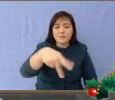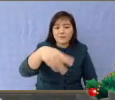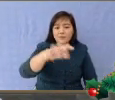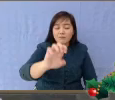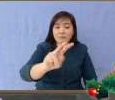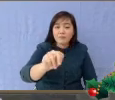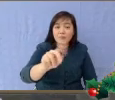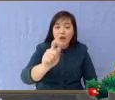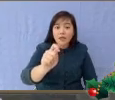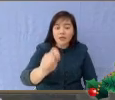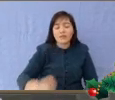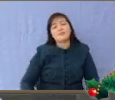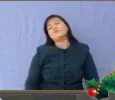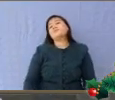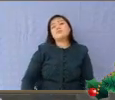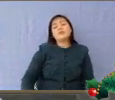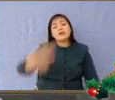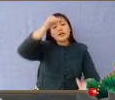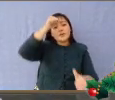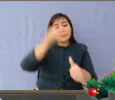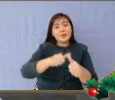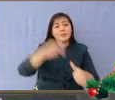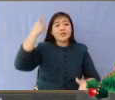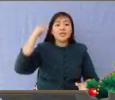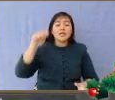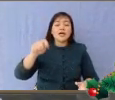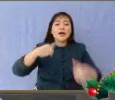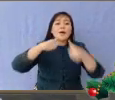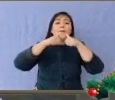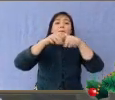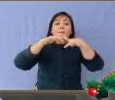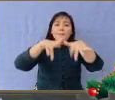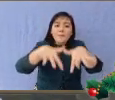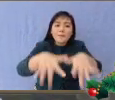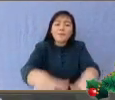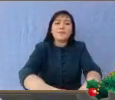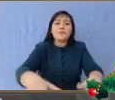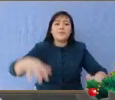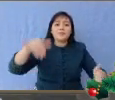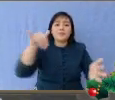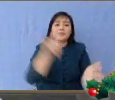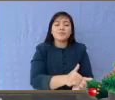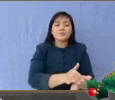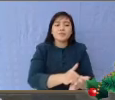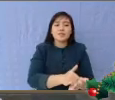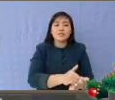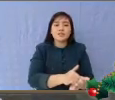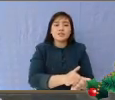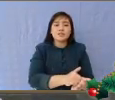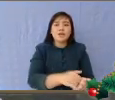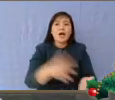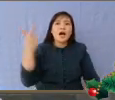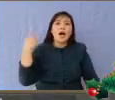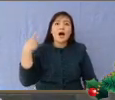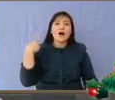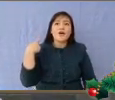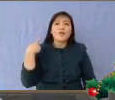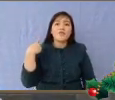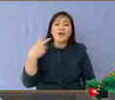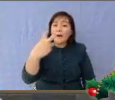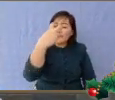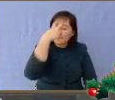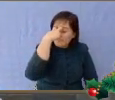kanyang mata? Wala po. In fact, sa science, sa mga doctors, dumi po yun.